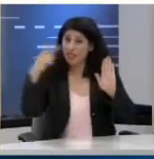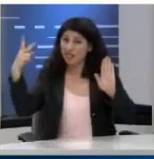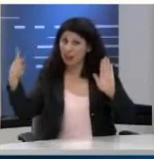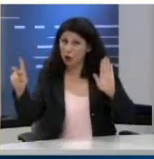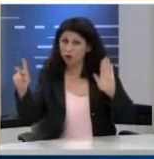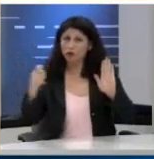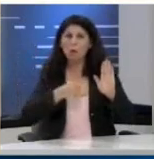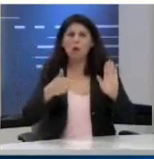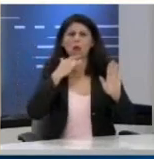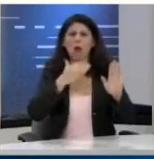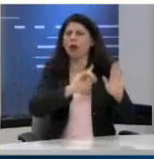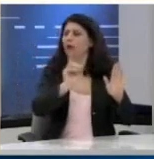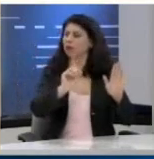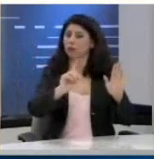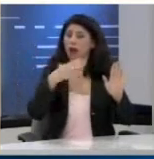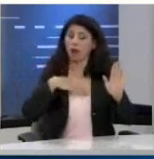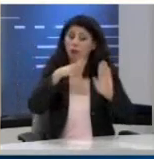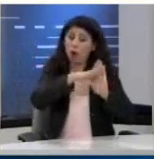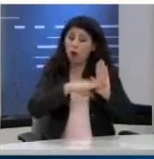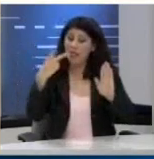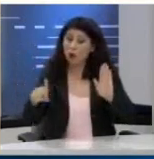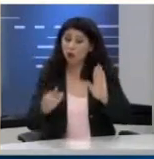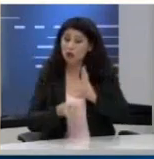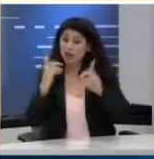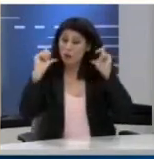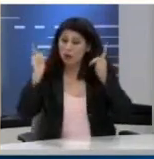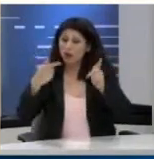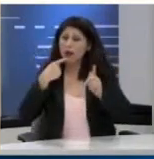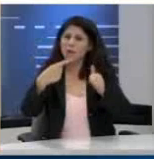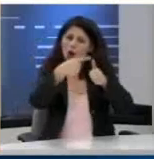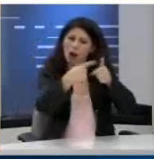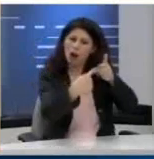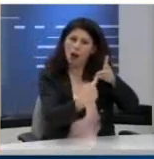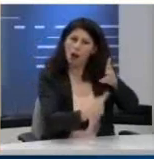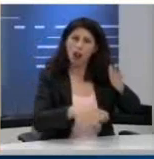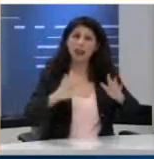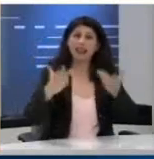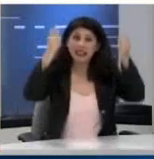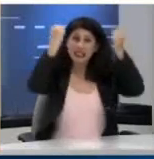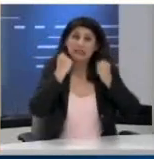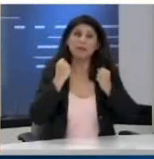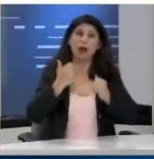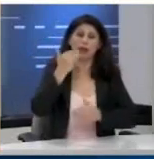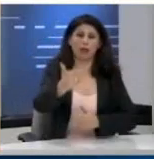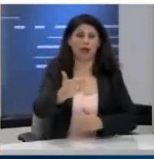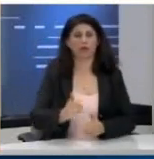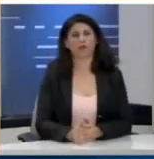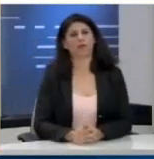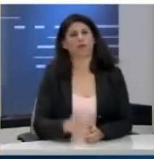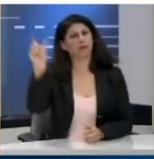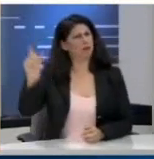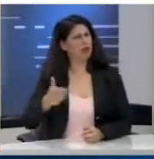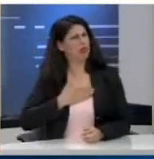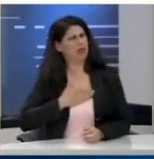με τα πυροτεχνήματα. Και θέλω, αλήθεια, μιας και δεν μπορούσαμε να έχουμε, διότι δεν επιθυμεί